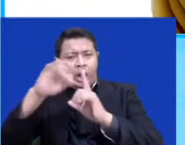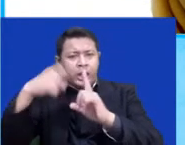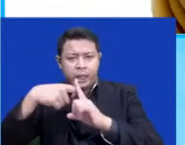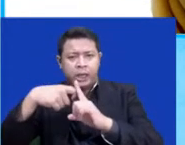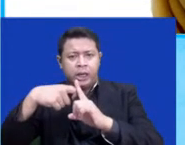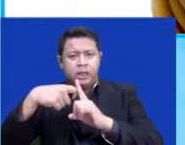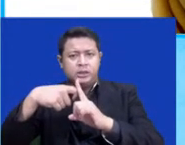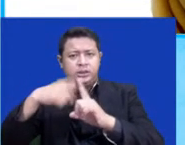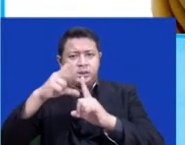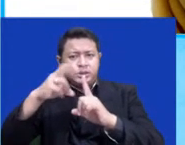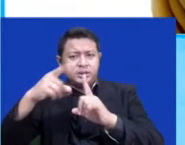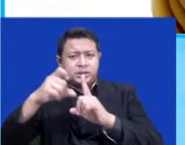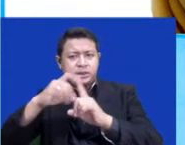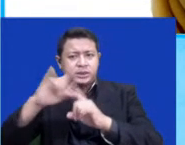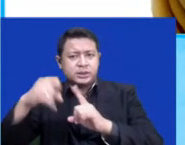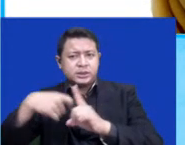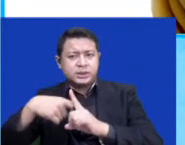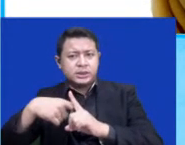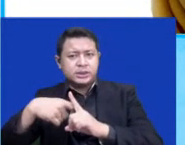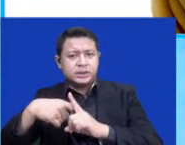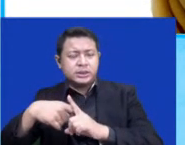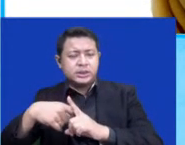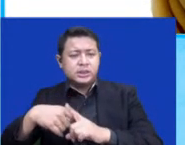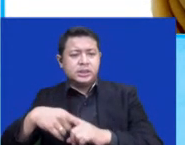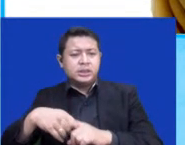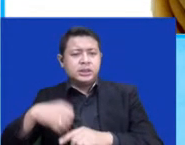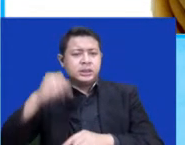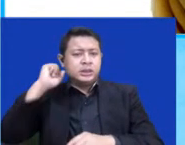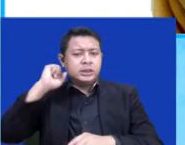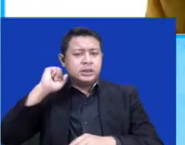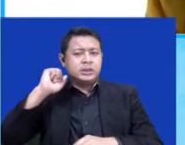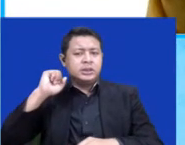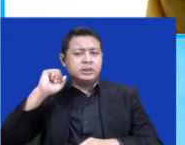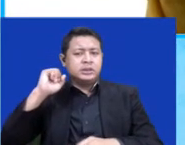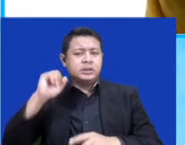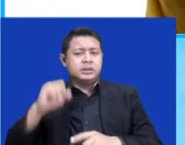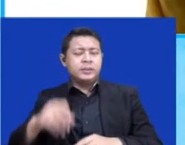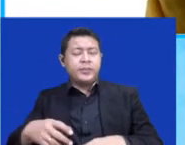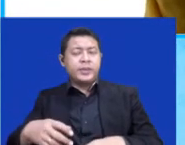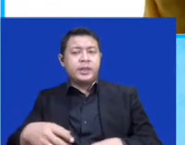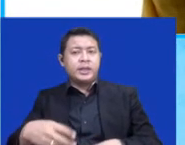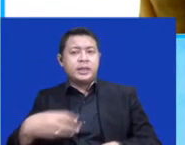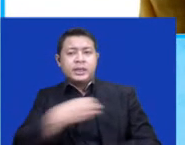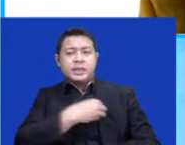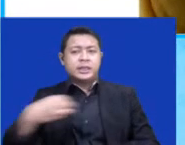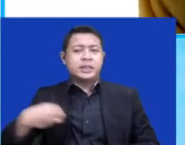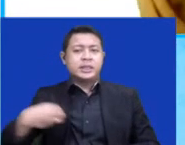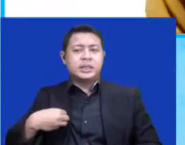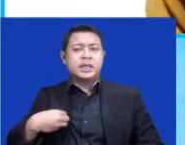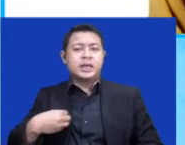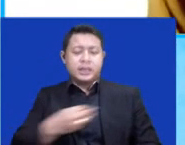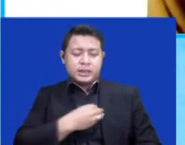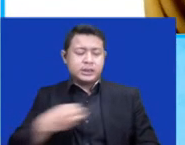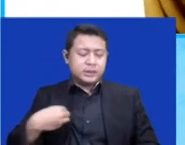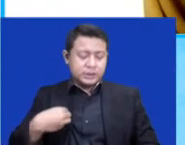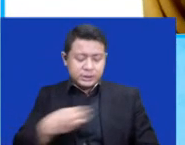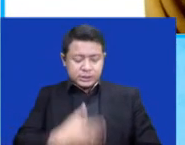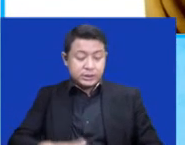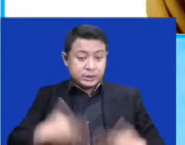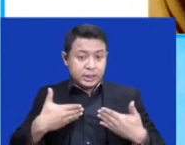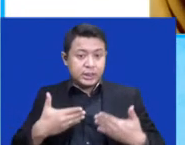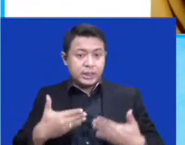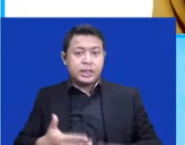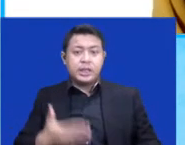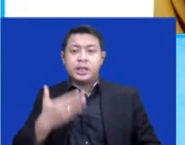cerdik. Ya, Ibu dari DKI ya, cerdik, cek kesehatan secara dini, enyahkan asap